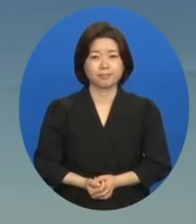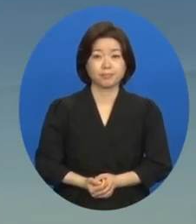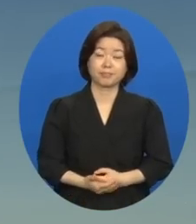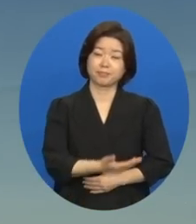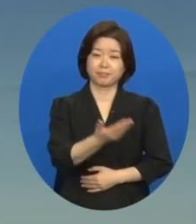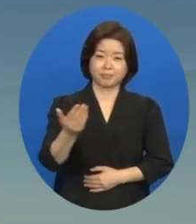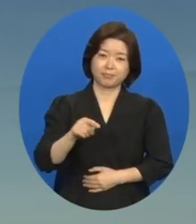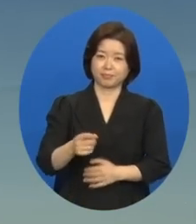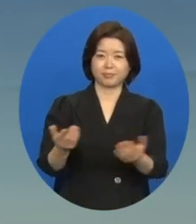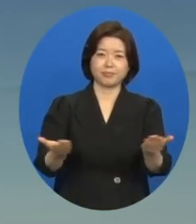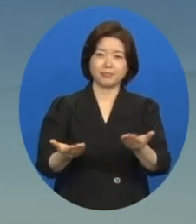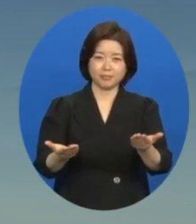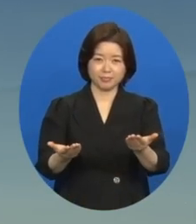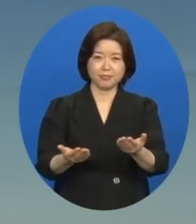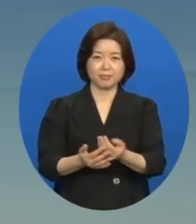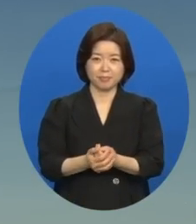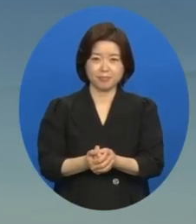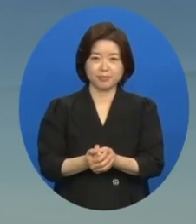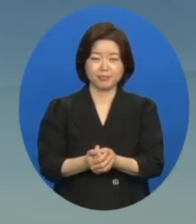여러분 이 일,